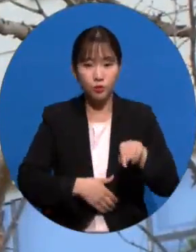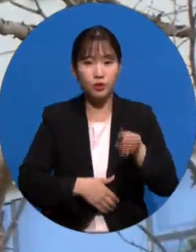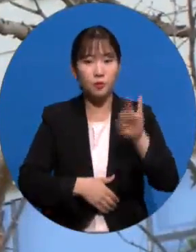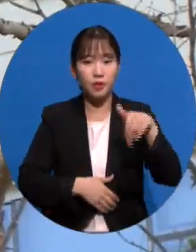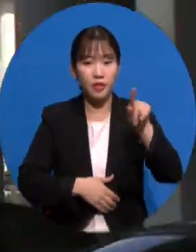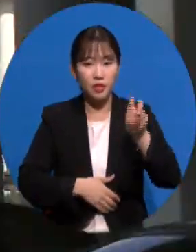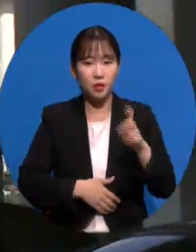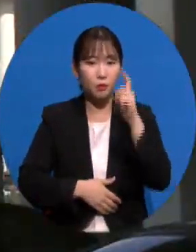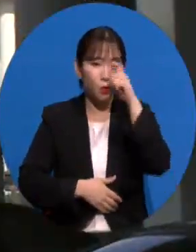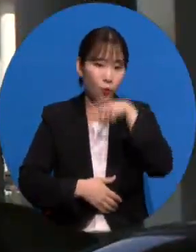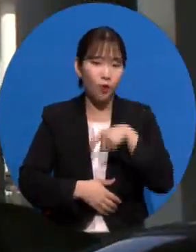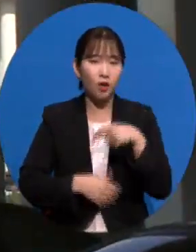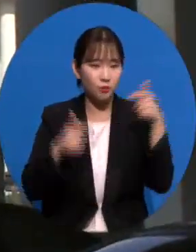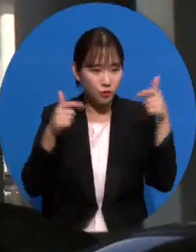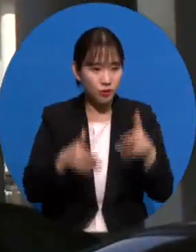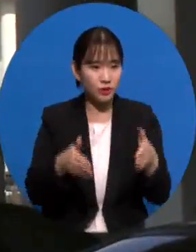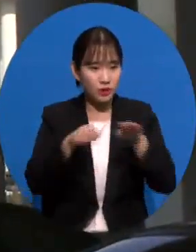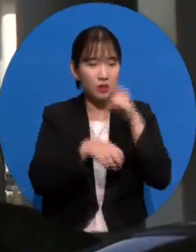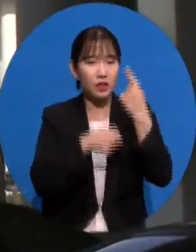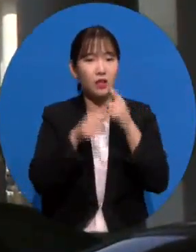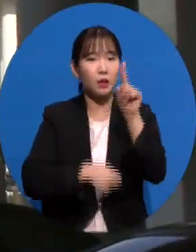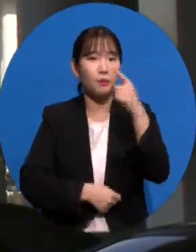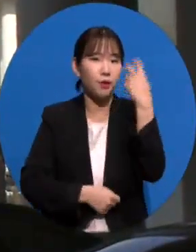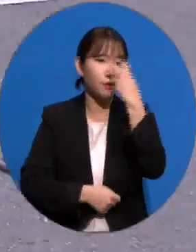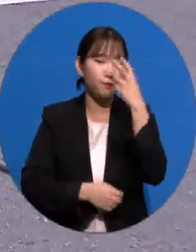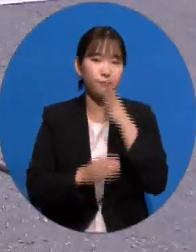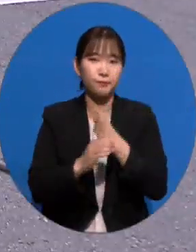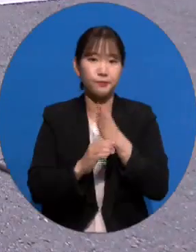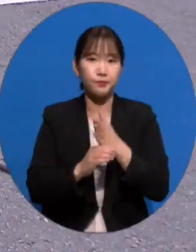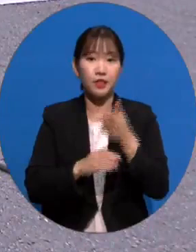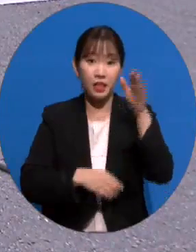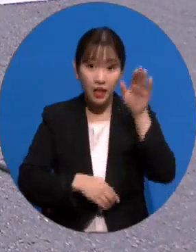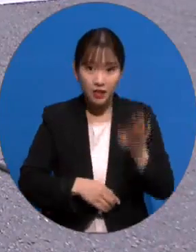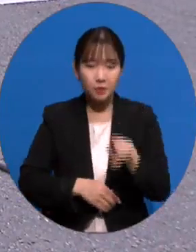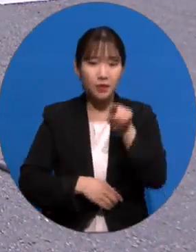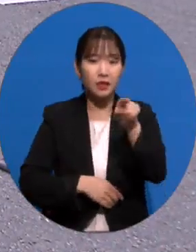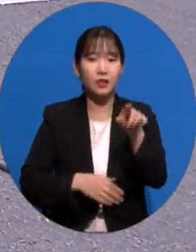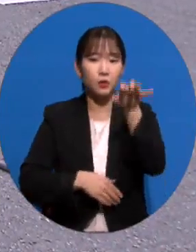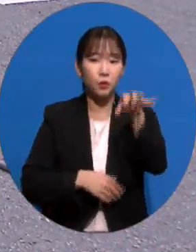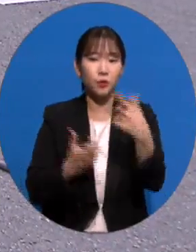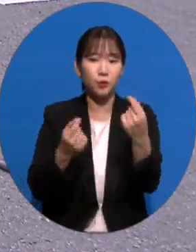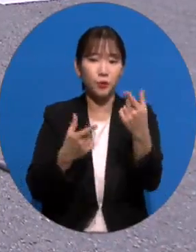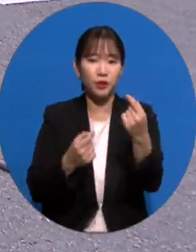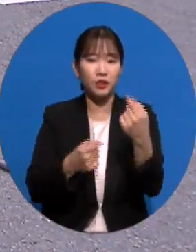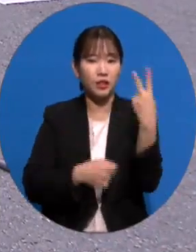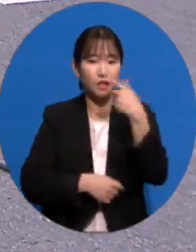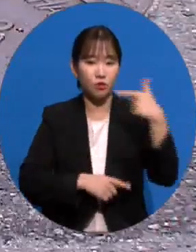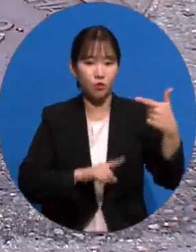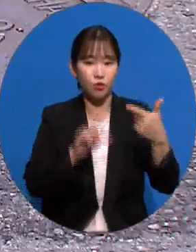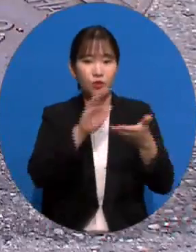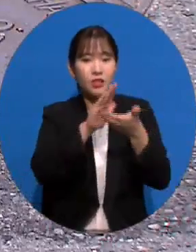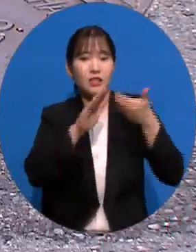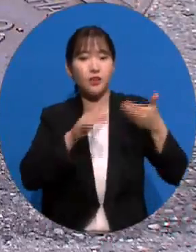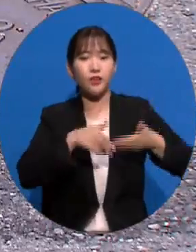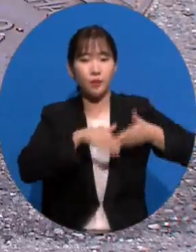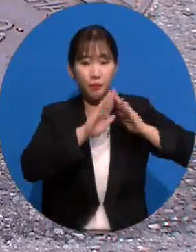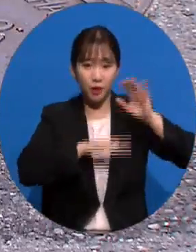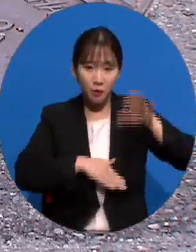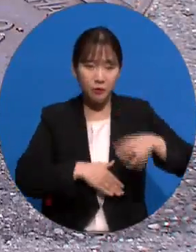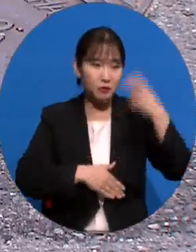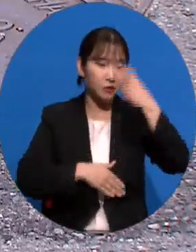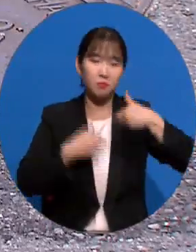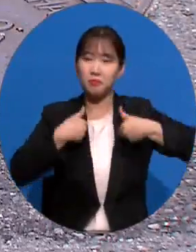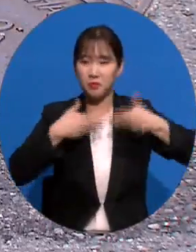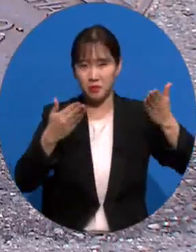비점오염 저감시설을 1년에 한 번씩 점검하고 있습니다. 그러나 해당 시설처럼 2006년 이전에 지어진 곳은